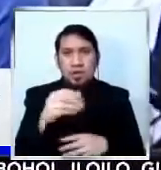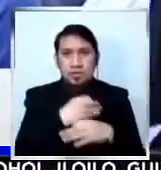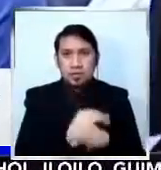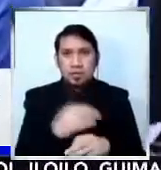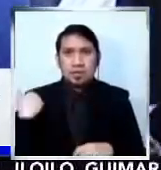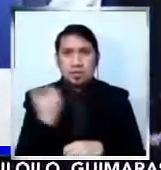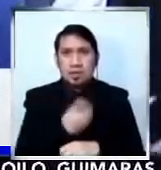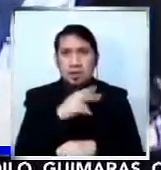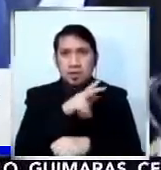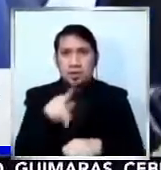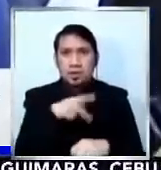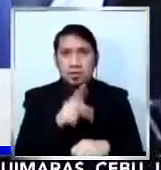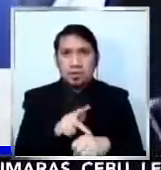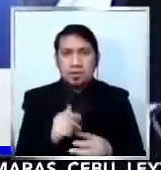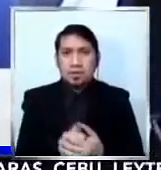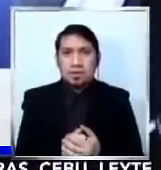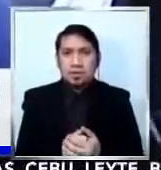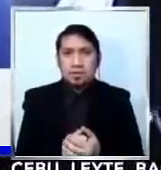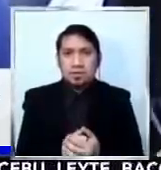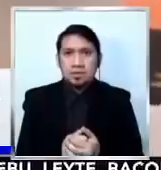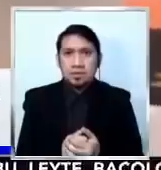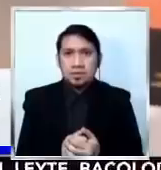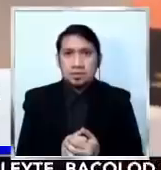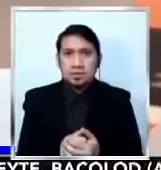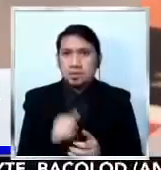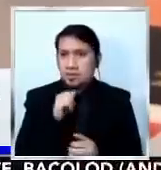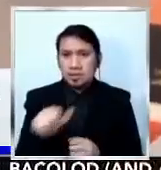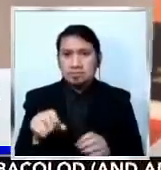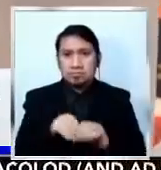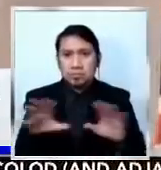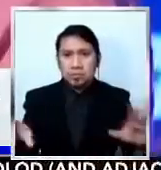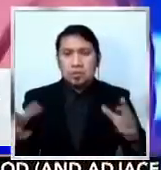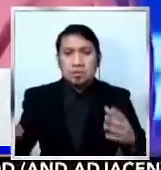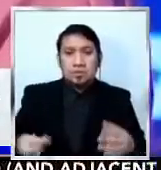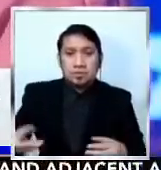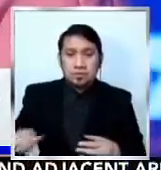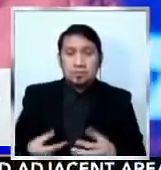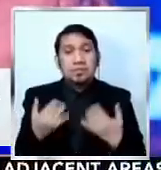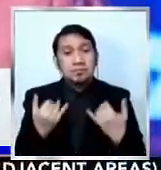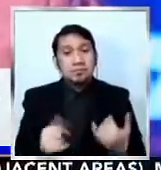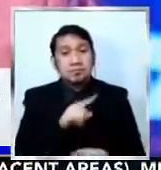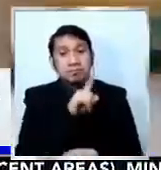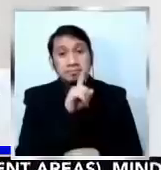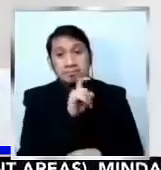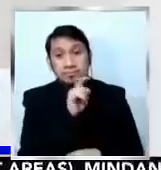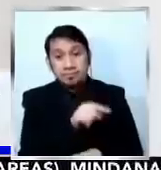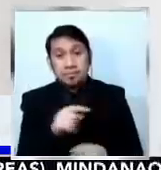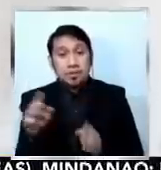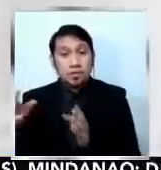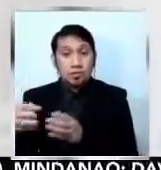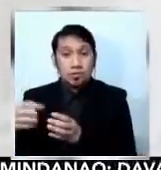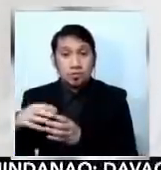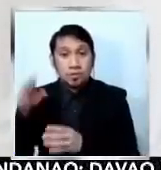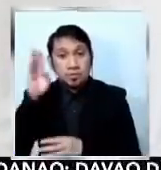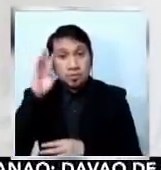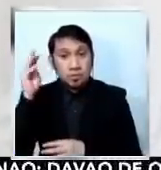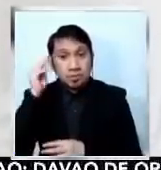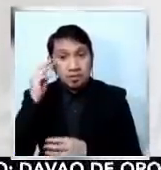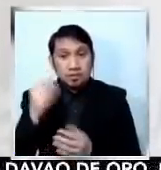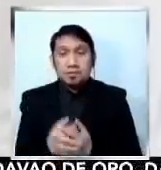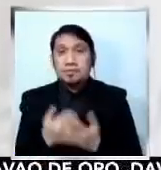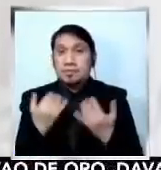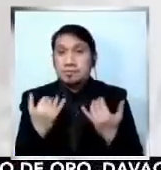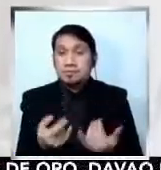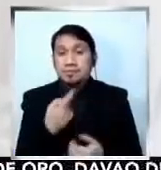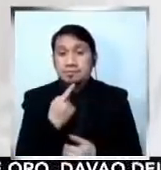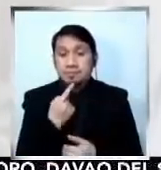hindi malaganap yung corruption. Hinihingan namin ng pahayag ang kampo ni Marcos. Kinumpirma naman ni Senator Bato